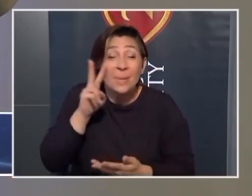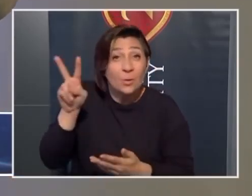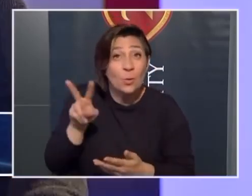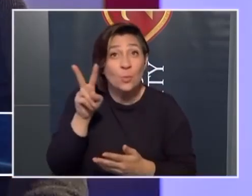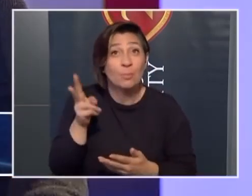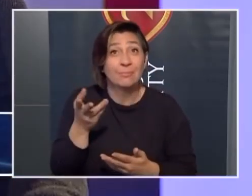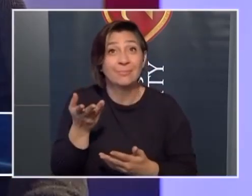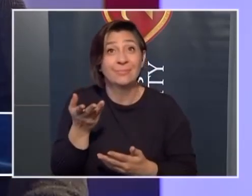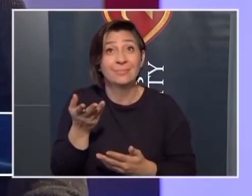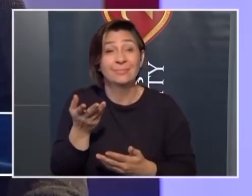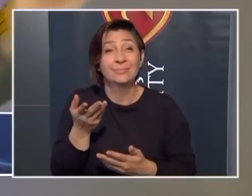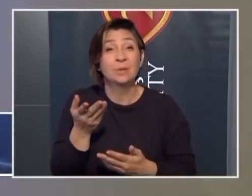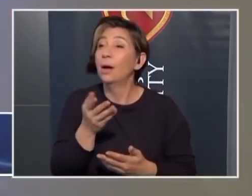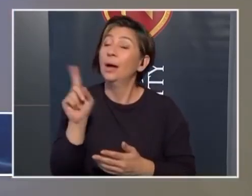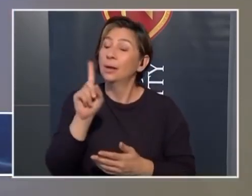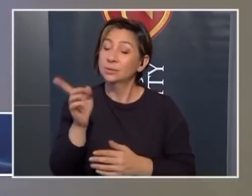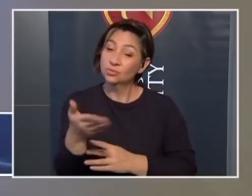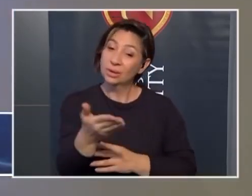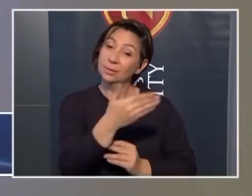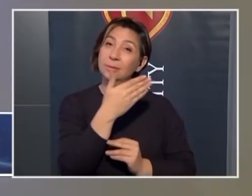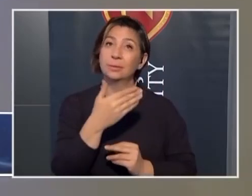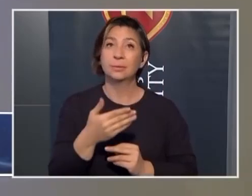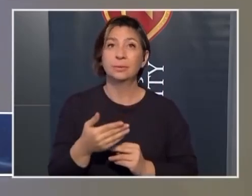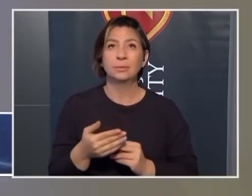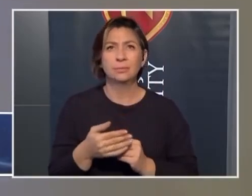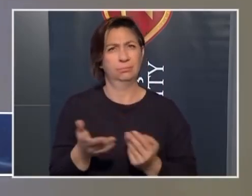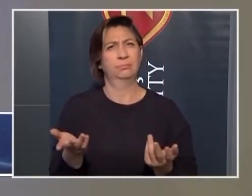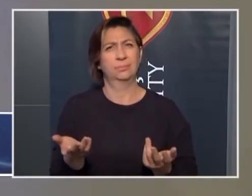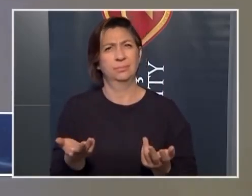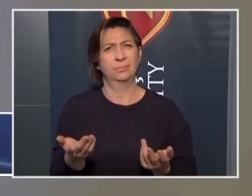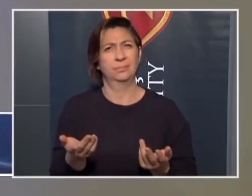Bakıyorum. E hayır çekilin dedi kütüphanenin önden.